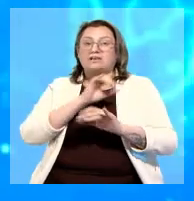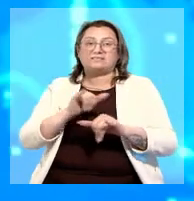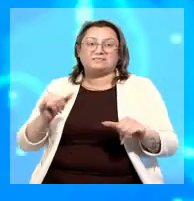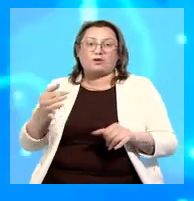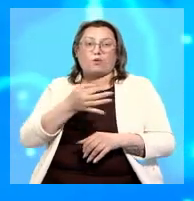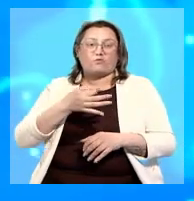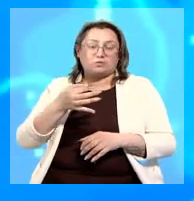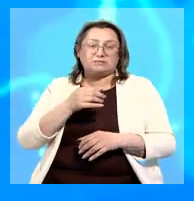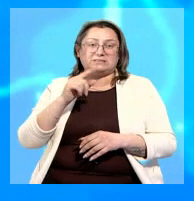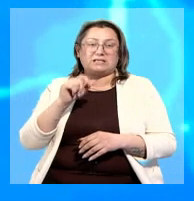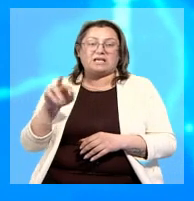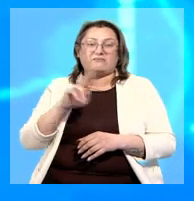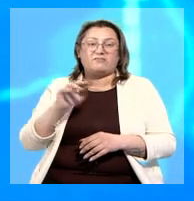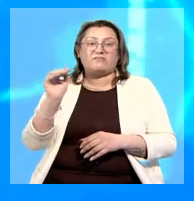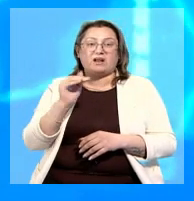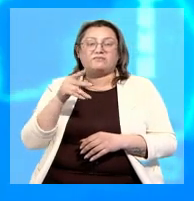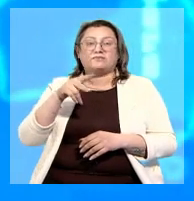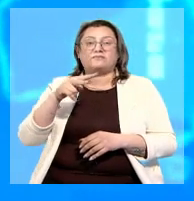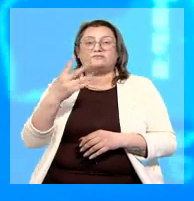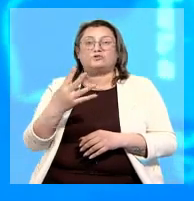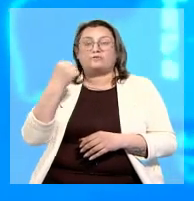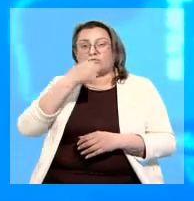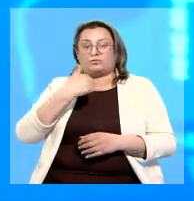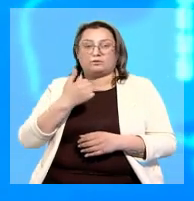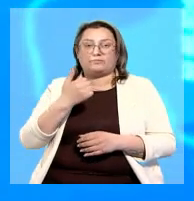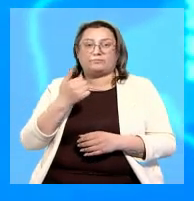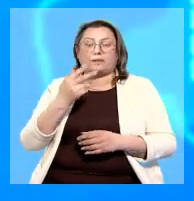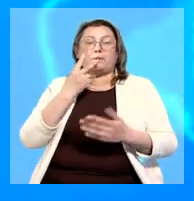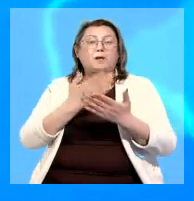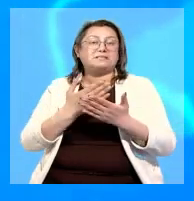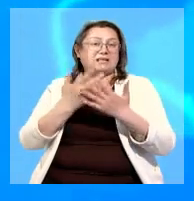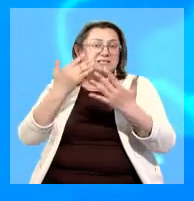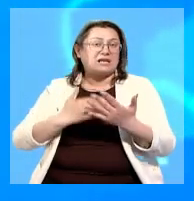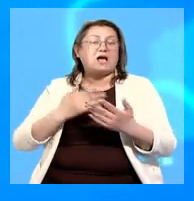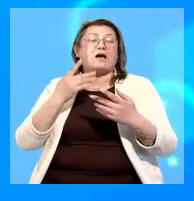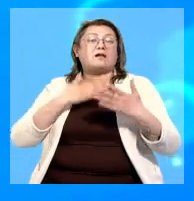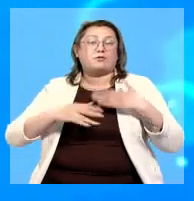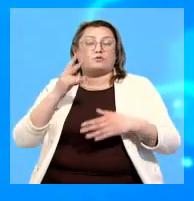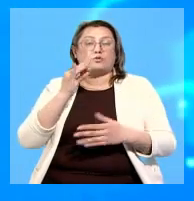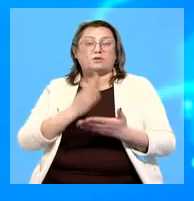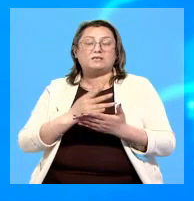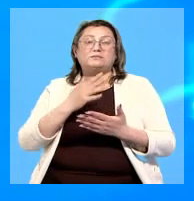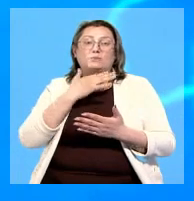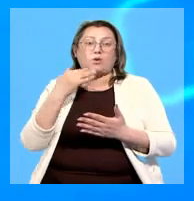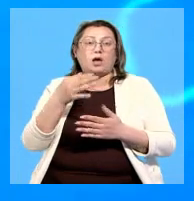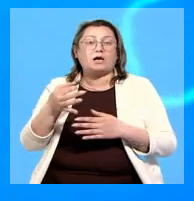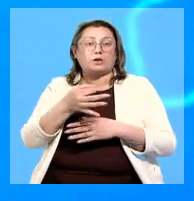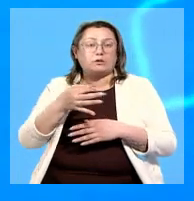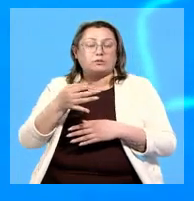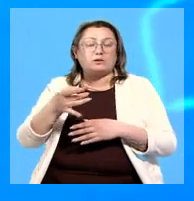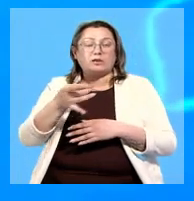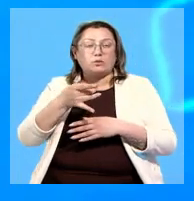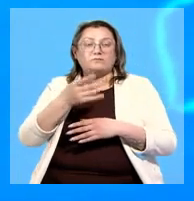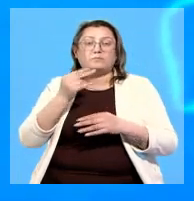развития области за январь-февраль 2024 года. Показатели радуют, однако есть немало регионов, которым